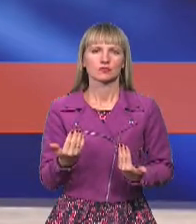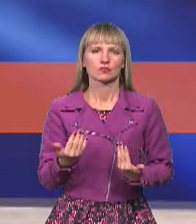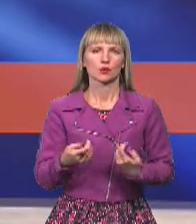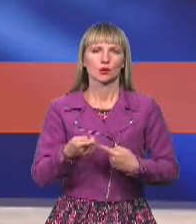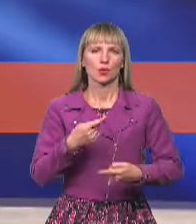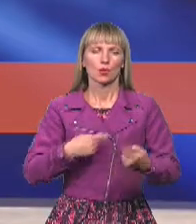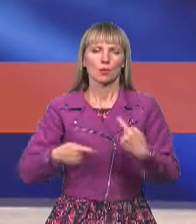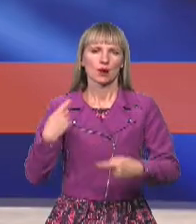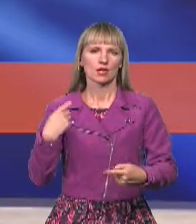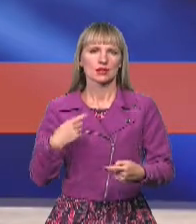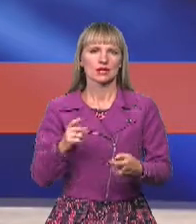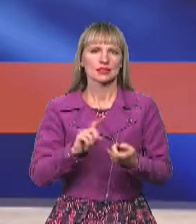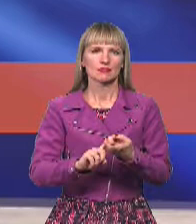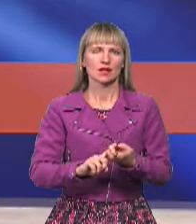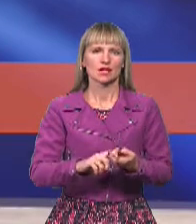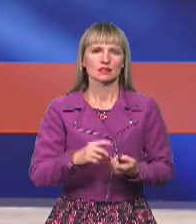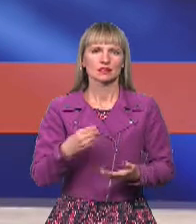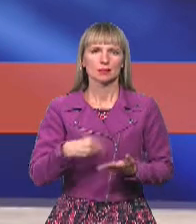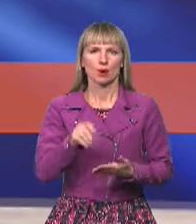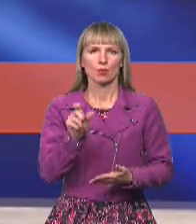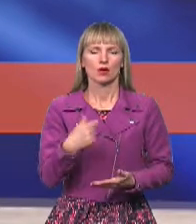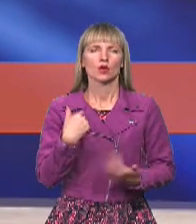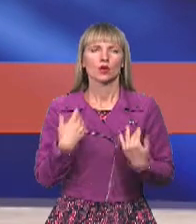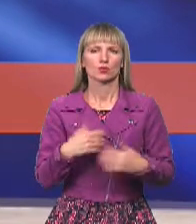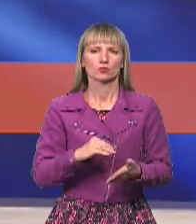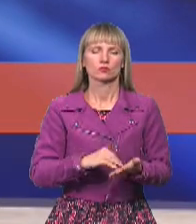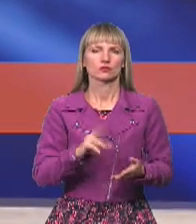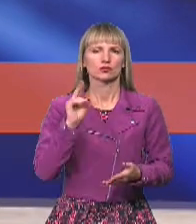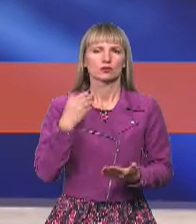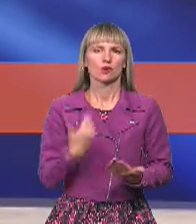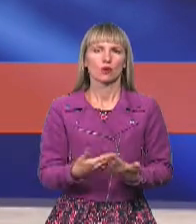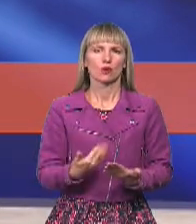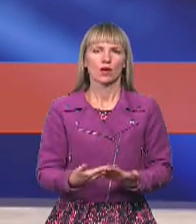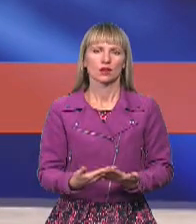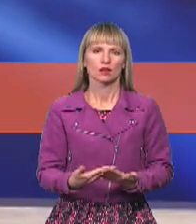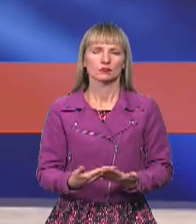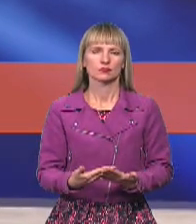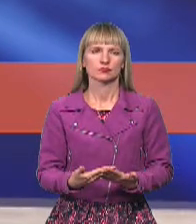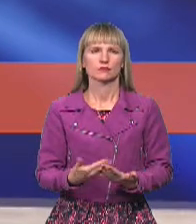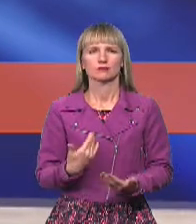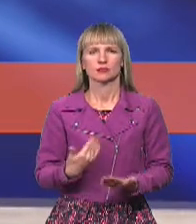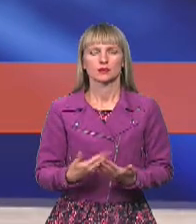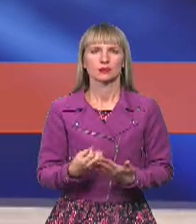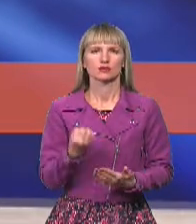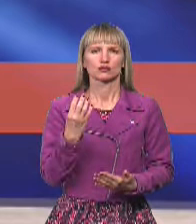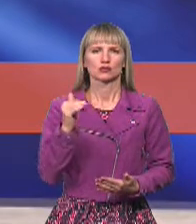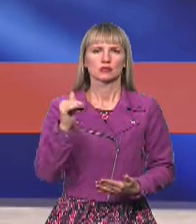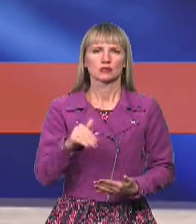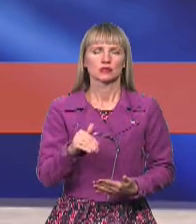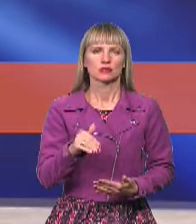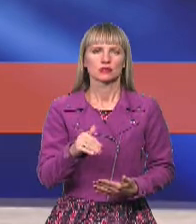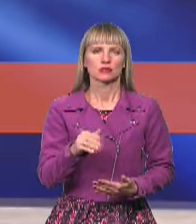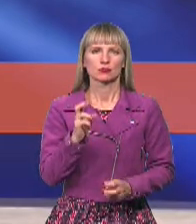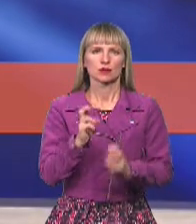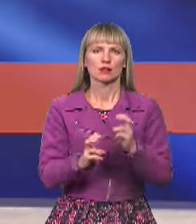обратной взаимосвязи с субъектами, потому что я уже привел цифру около, грубо говоря, 14 тысяч субъектов